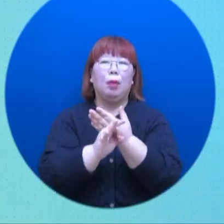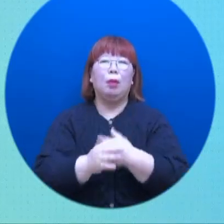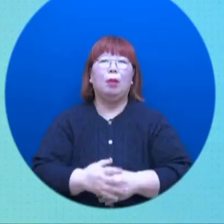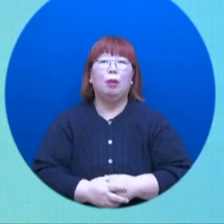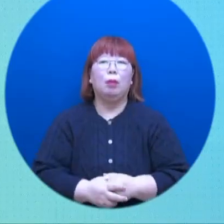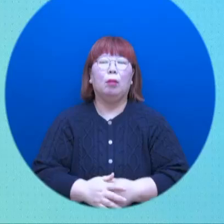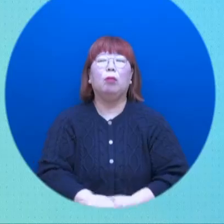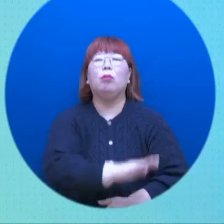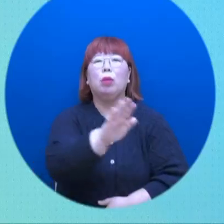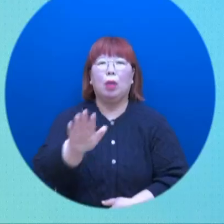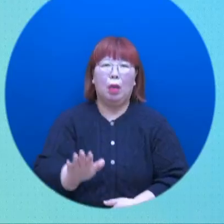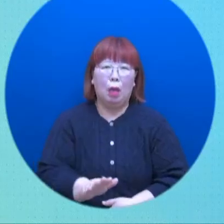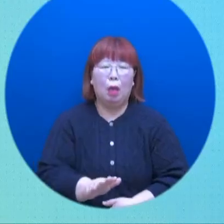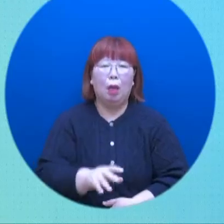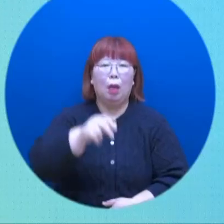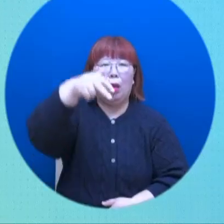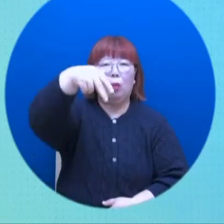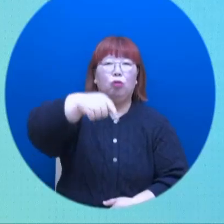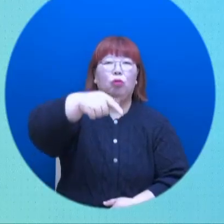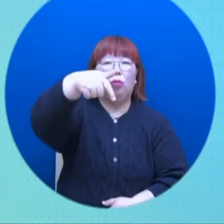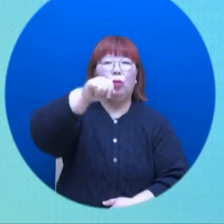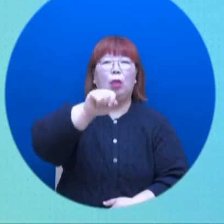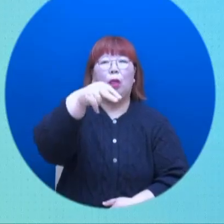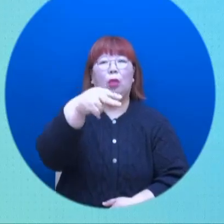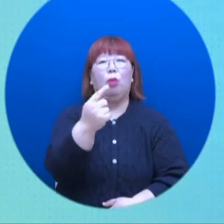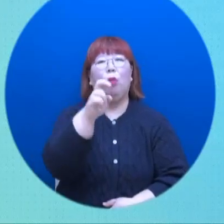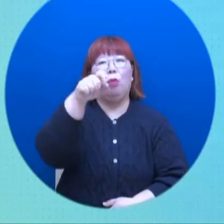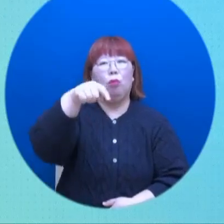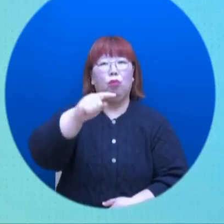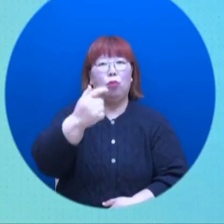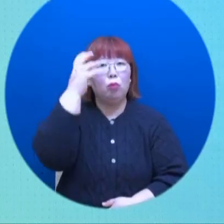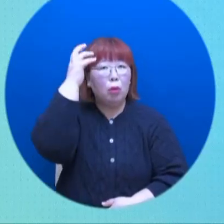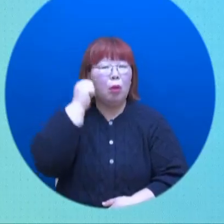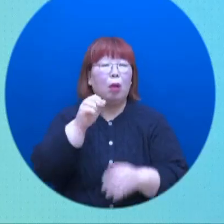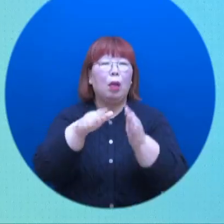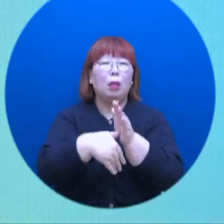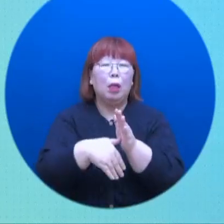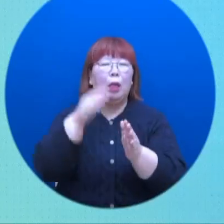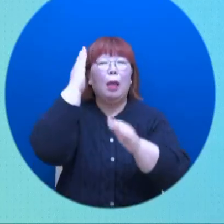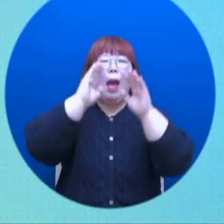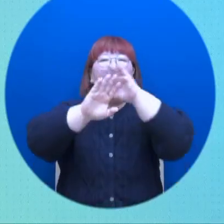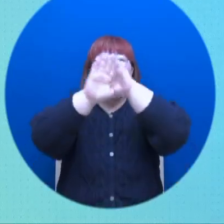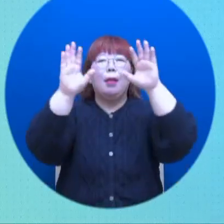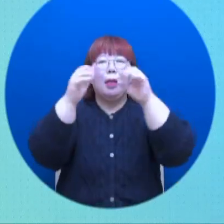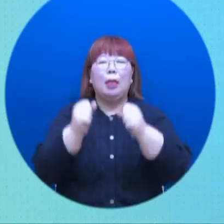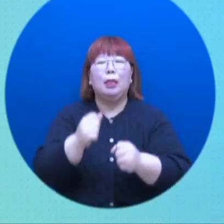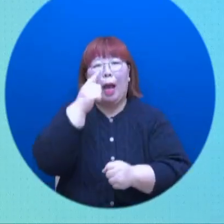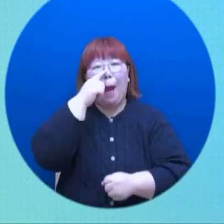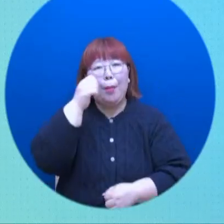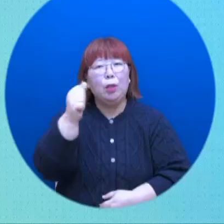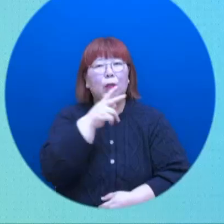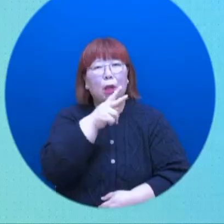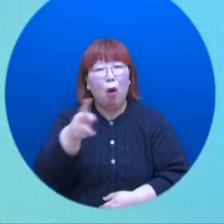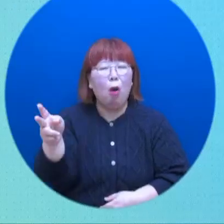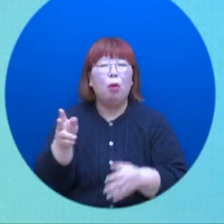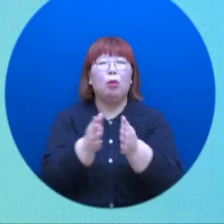우리가 주기도문을 외울 때 하늘에 계신 아버지요 라고 부르짖을